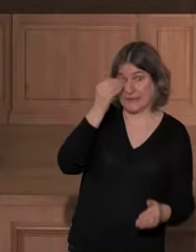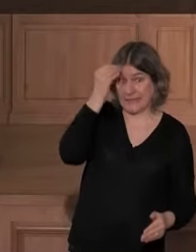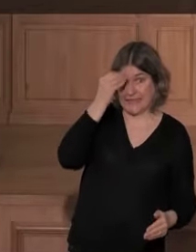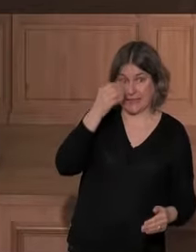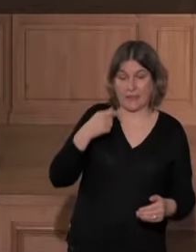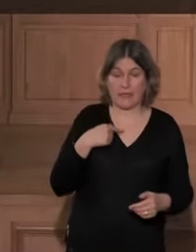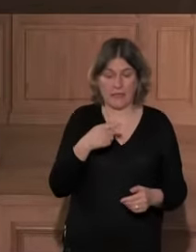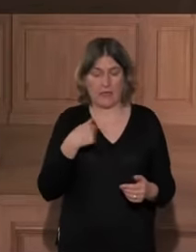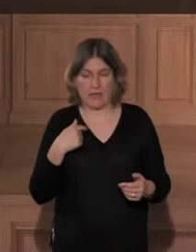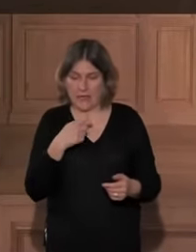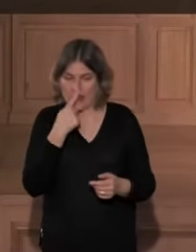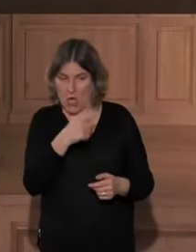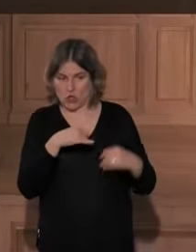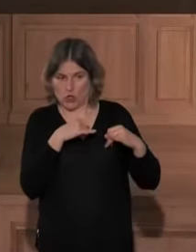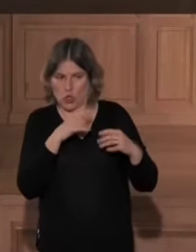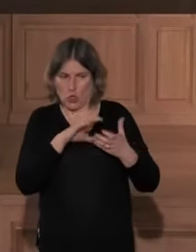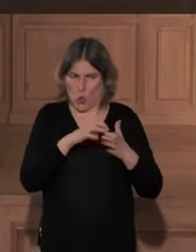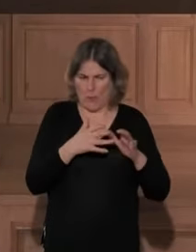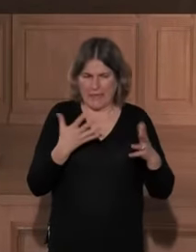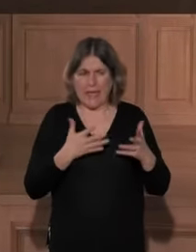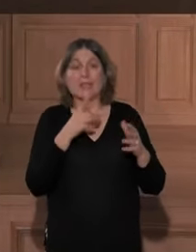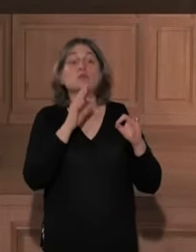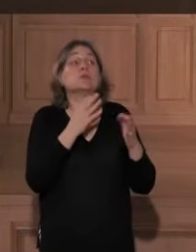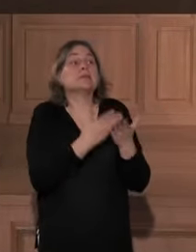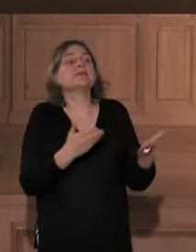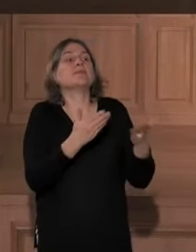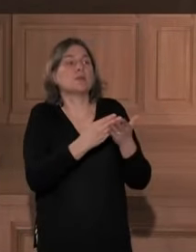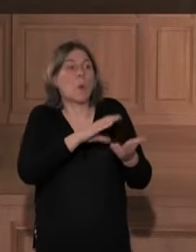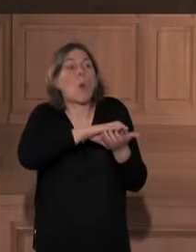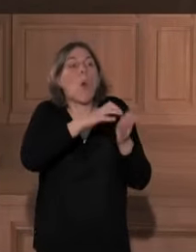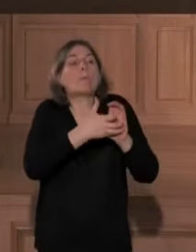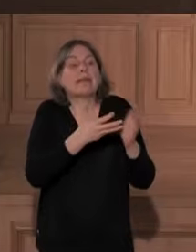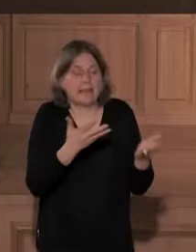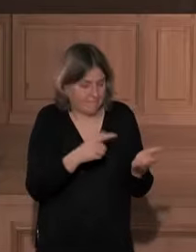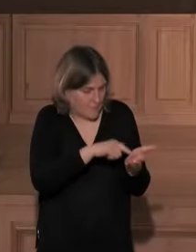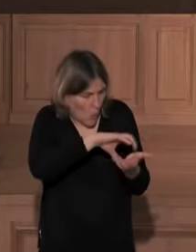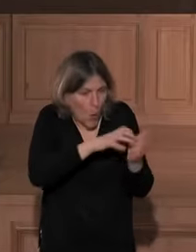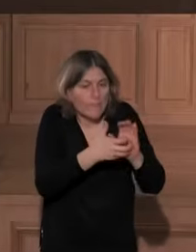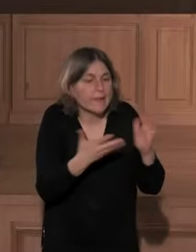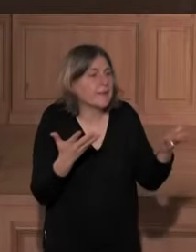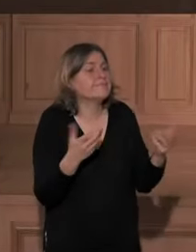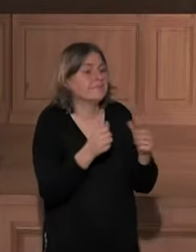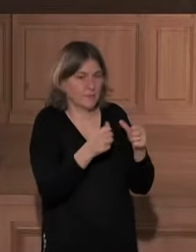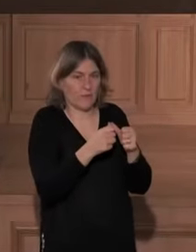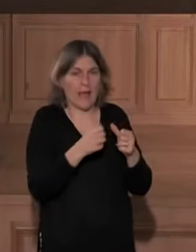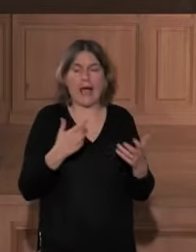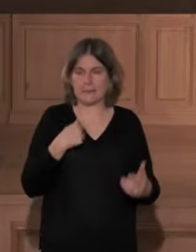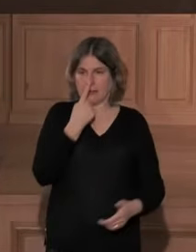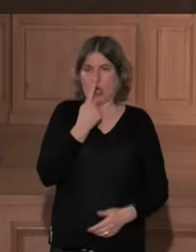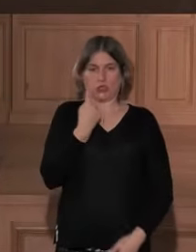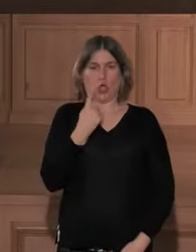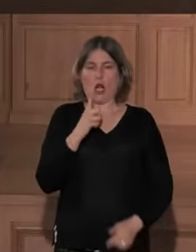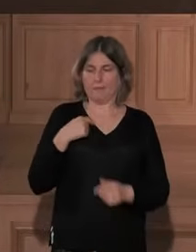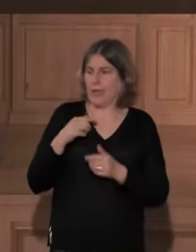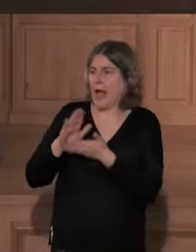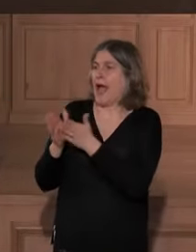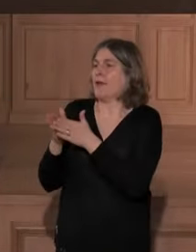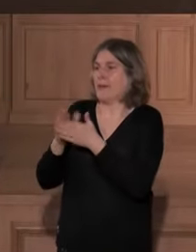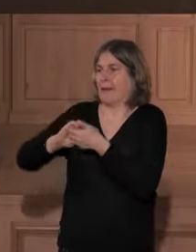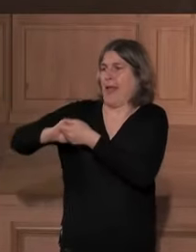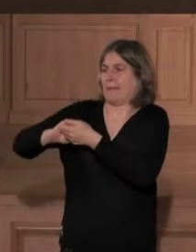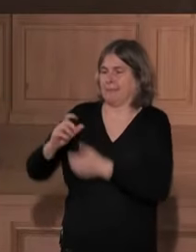moi, parce que c'était un jeune qui était un peu compliqué, les cas complexes dont vous parliez tout à l'heure. C'était compliqué de le sortir tout seul, donc on est parti à deux. Et puis après, il y a eu d'autres demandes, donc on